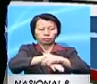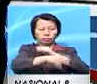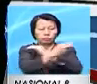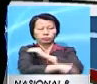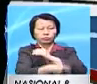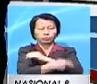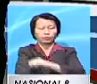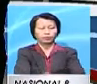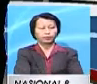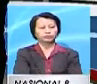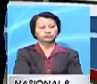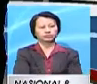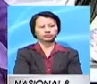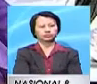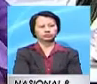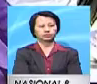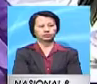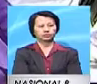negara.